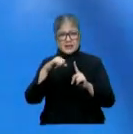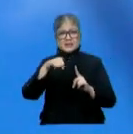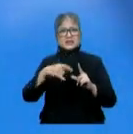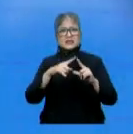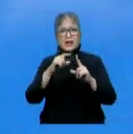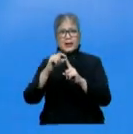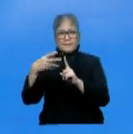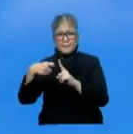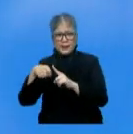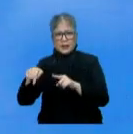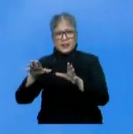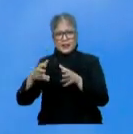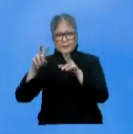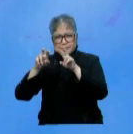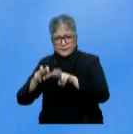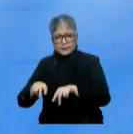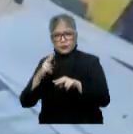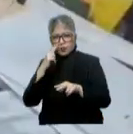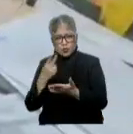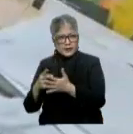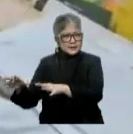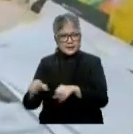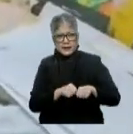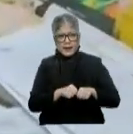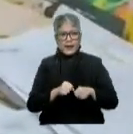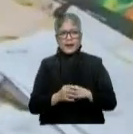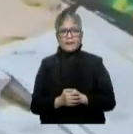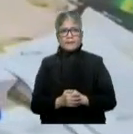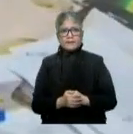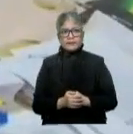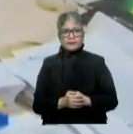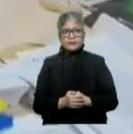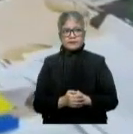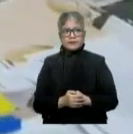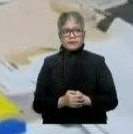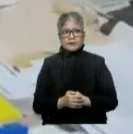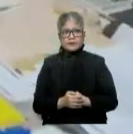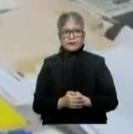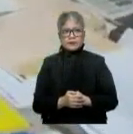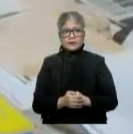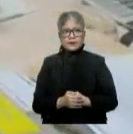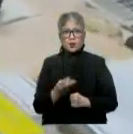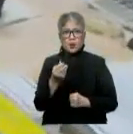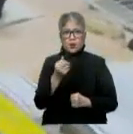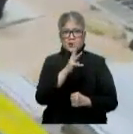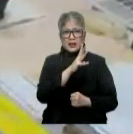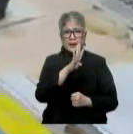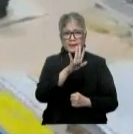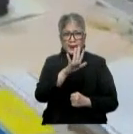penyedik juga menyitas jumlah barang bukti uang 354.700erika Serikat atau